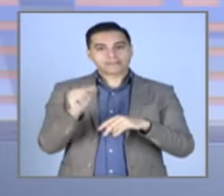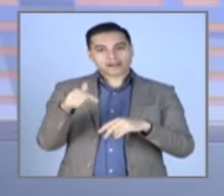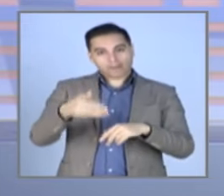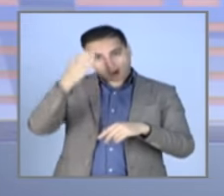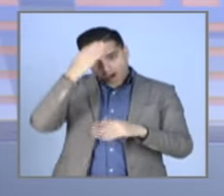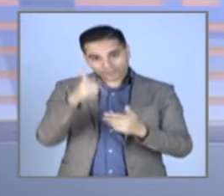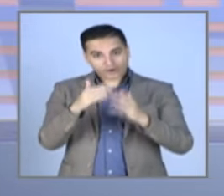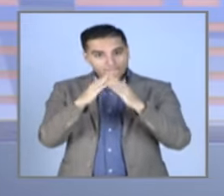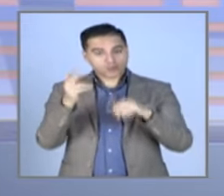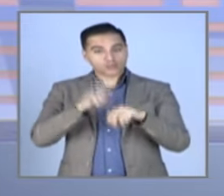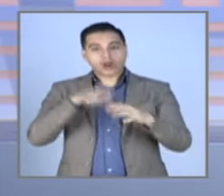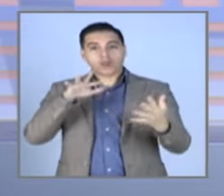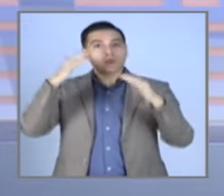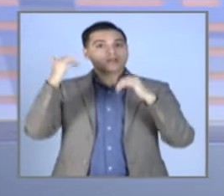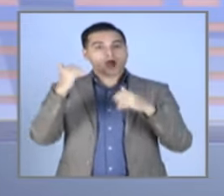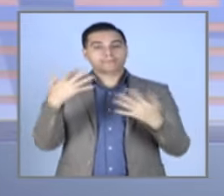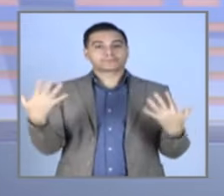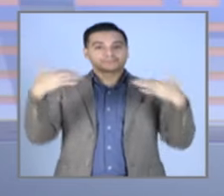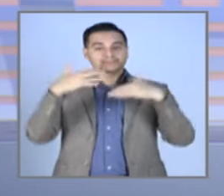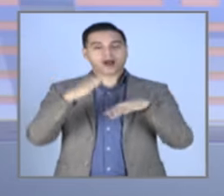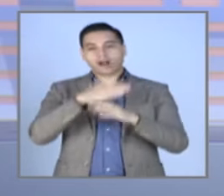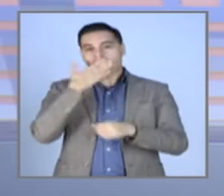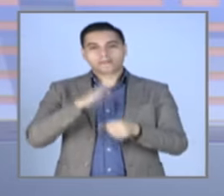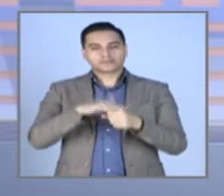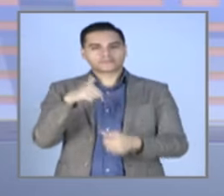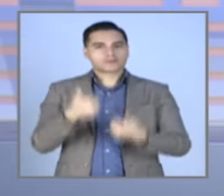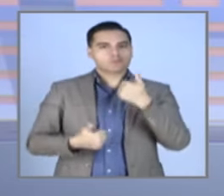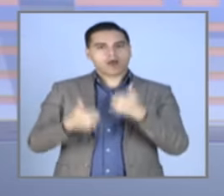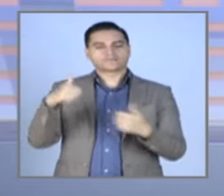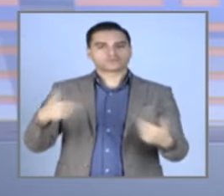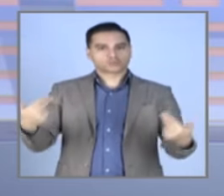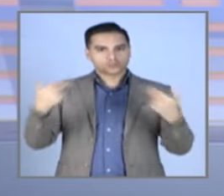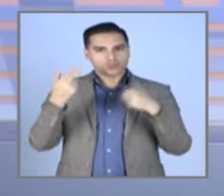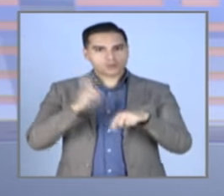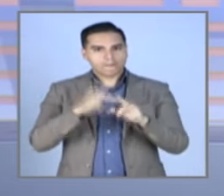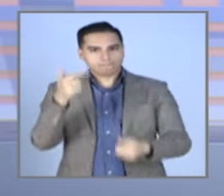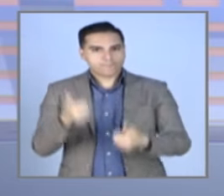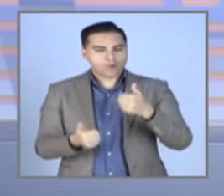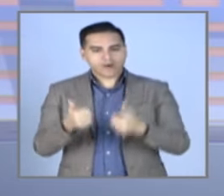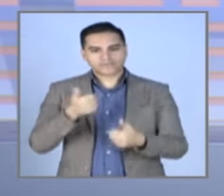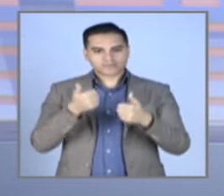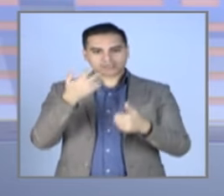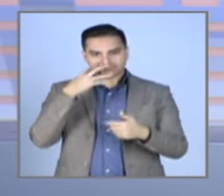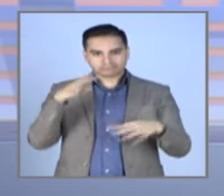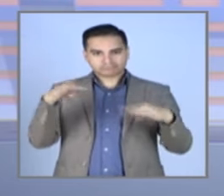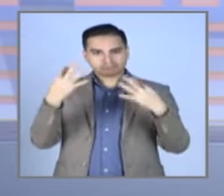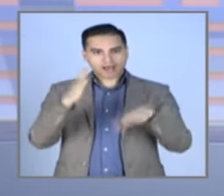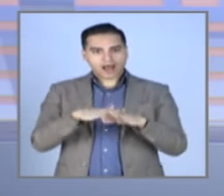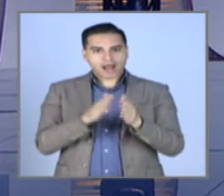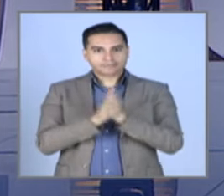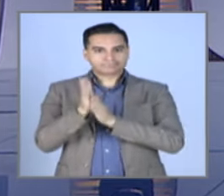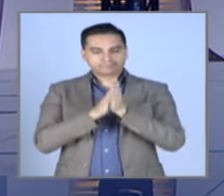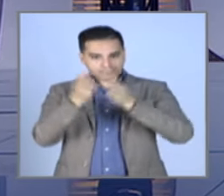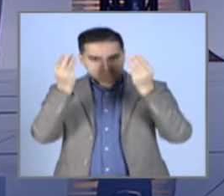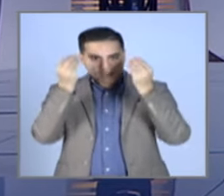والوطن العربي بيتجمع في الشهر الكريم في منافسة في الاستوديو ومنافسة أمام الشاشات في سباق